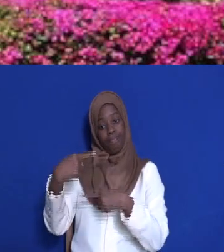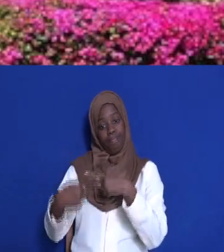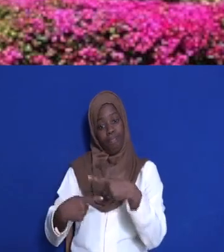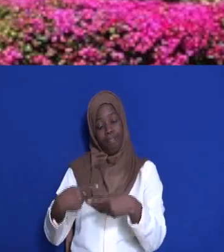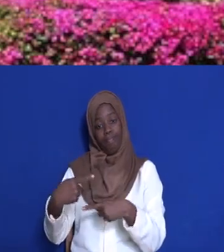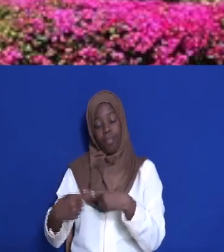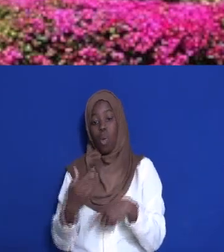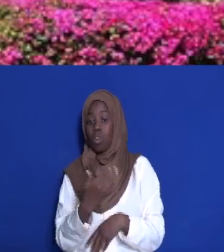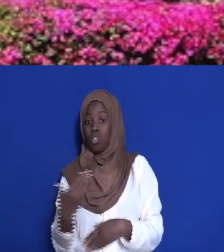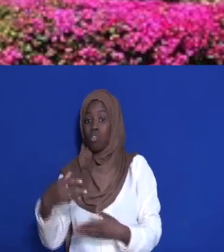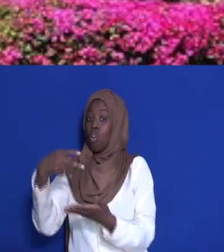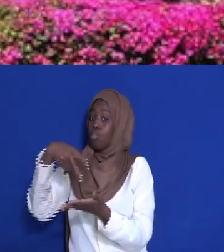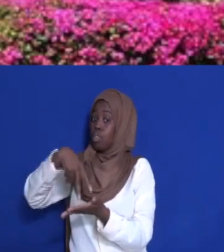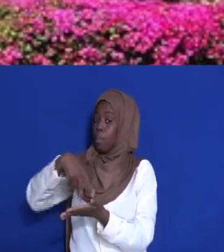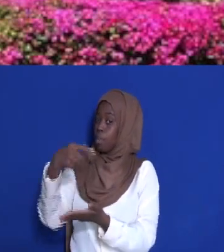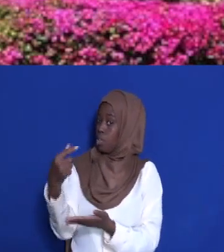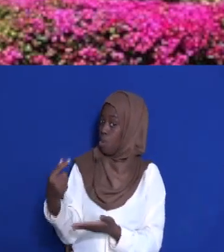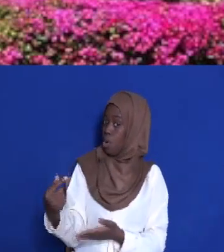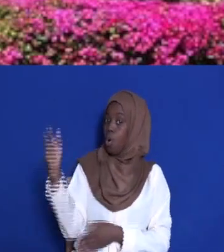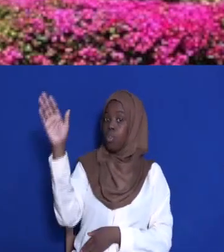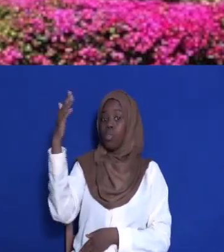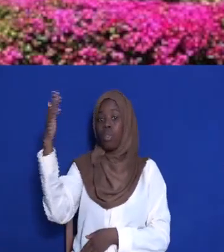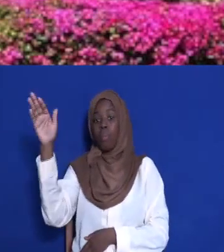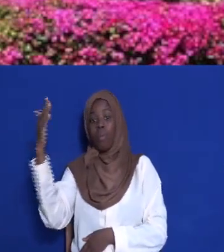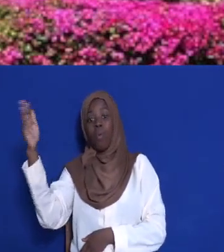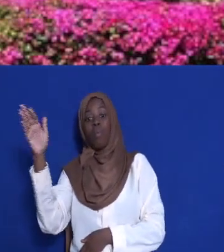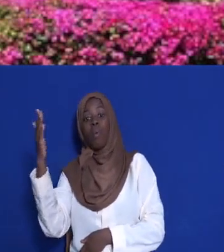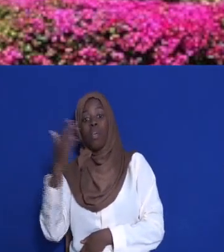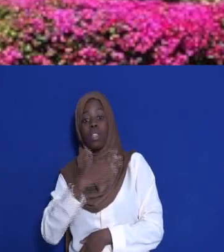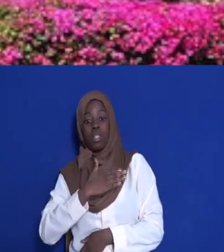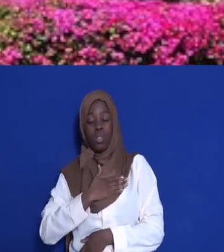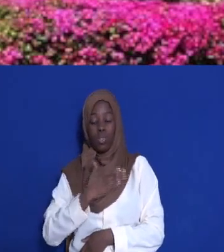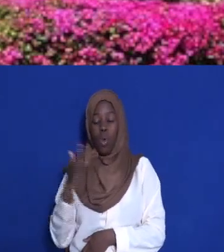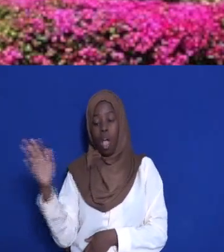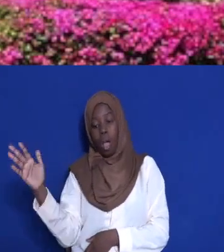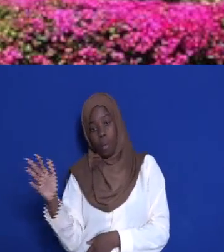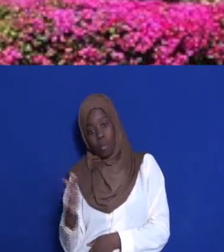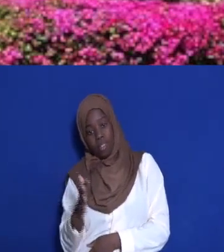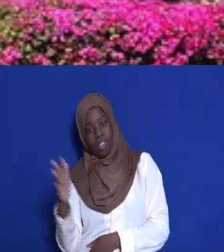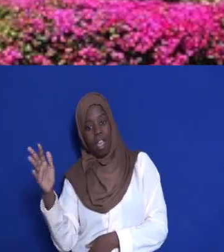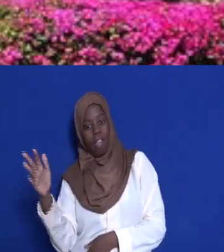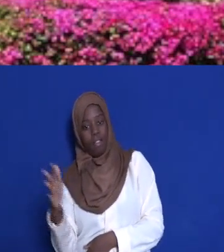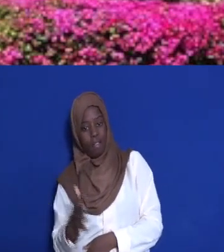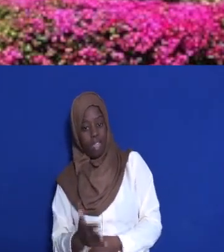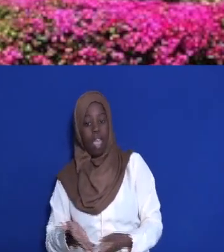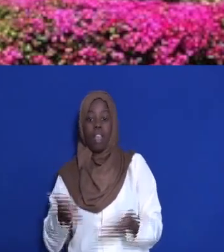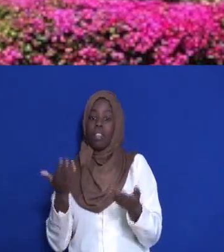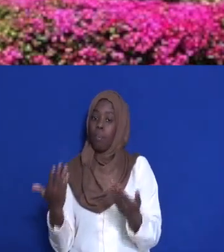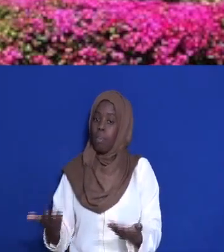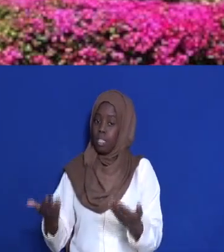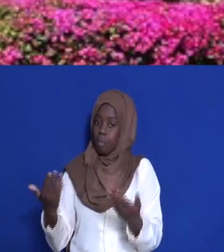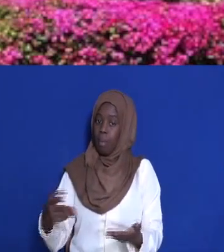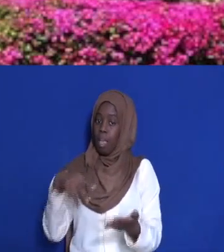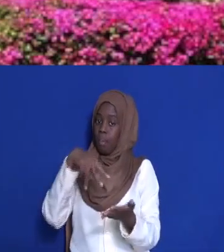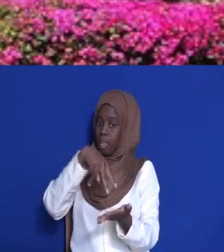Sasa tuendelee. Watoto, tusimame kidogo, tuimbe wimbo wetu wa usafi. Simama,